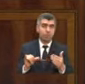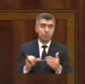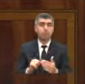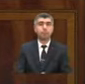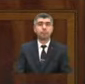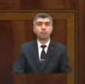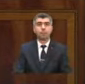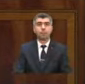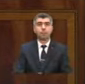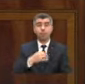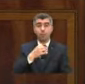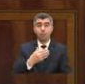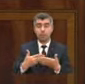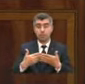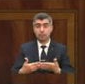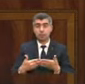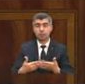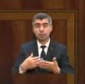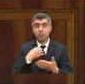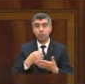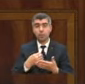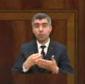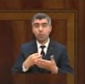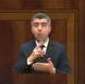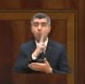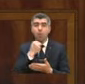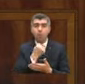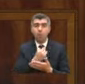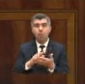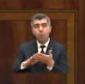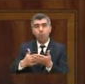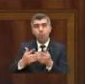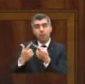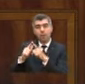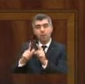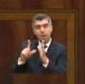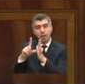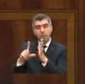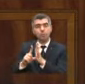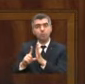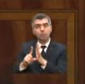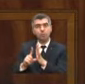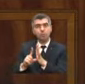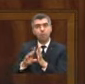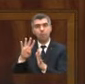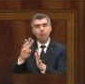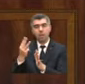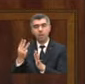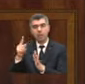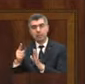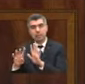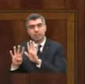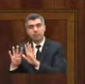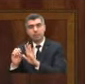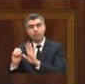ونحن نعيش تبعات عدم توفق الحكومة في تنزيل مضامين القانون الإطار 34-09